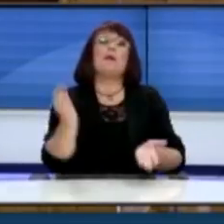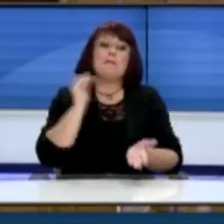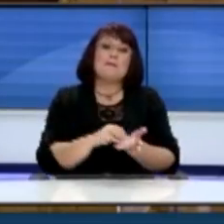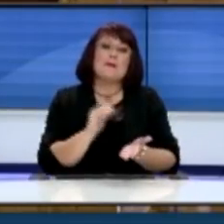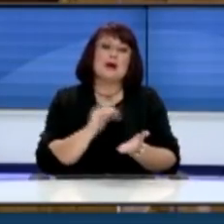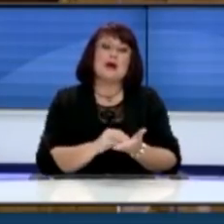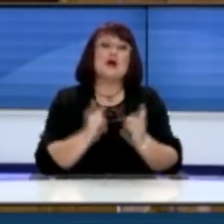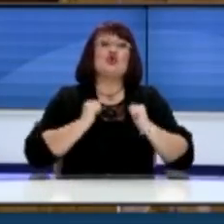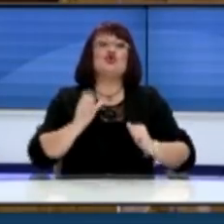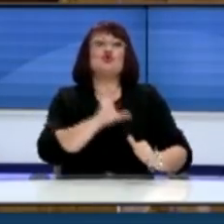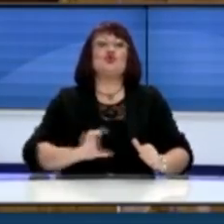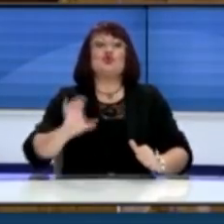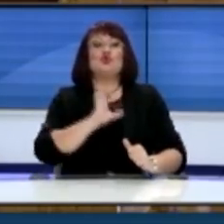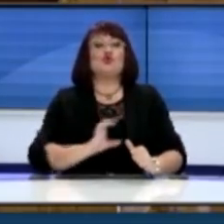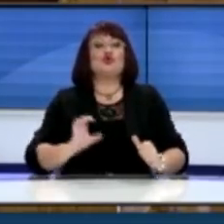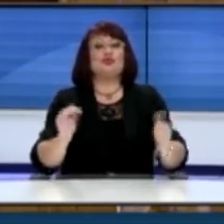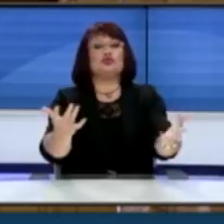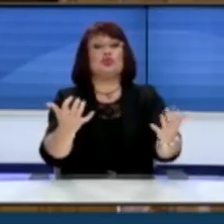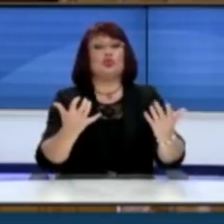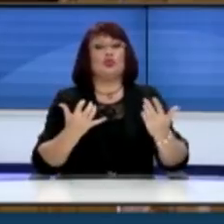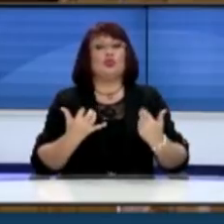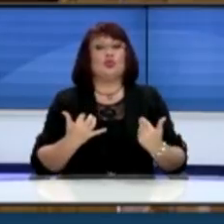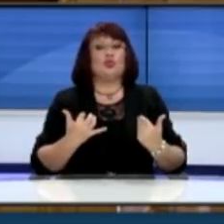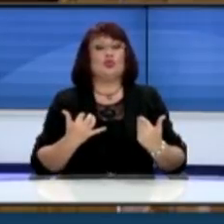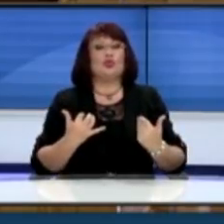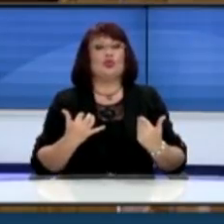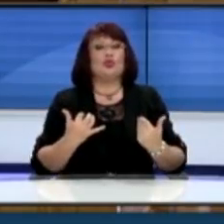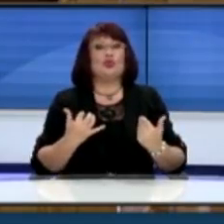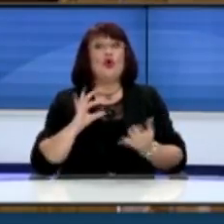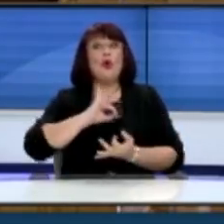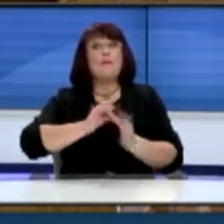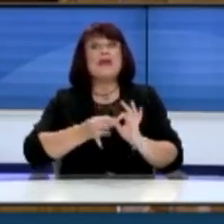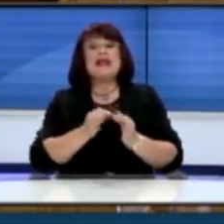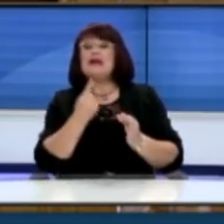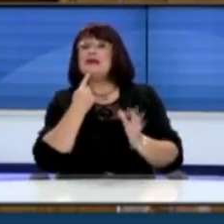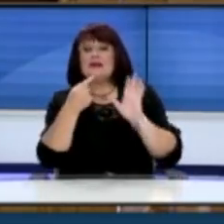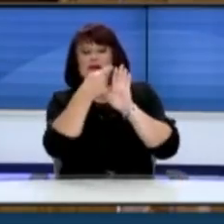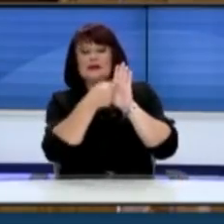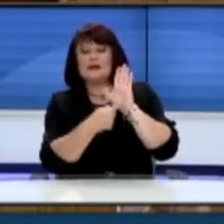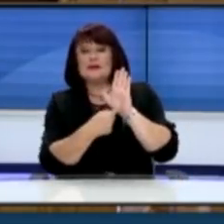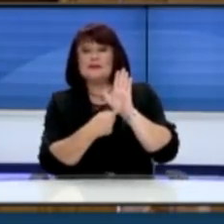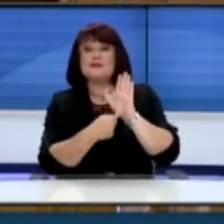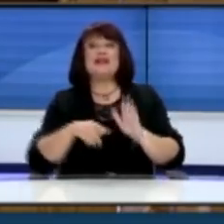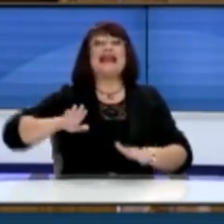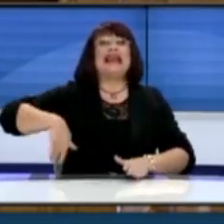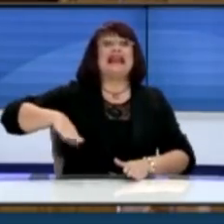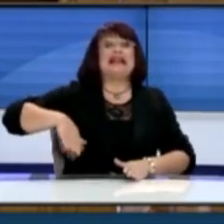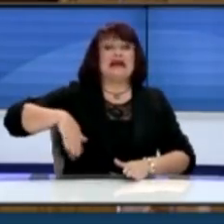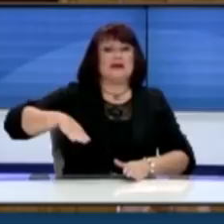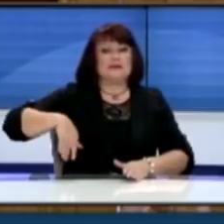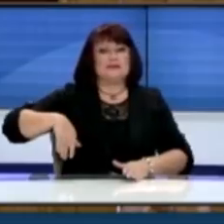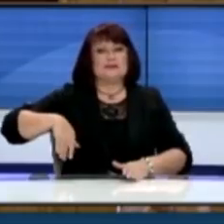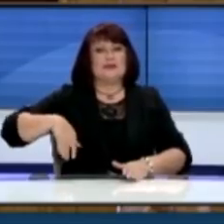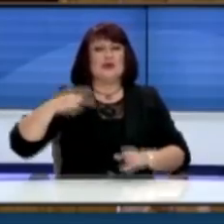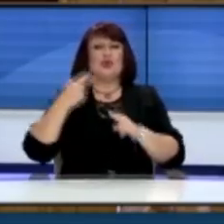ακόμη φορά ο τουρισμός άνοιξε με τα πρωτόκολλα των τουριστικών ομίλων. Χαρακτηριστικό παράδειγμα η Κρήτη, ένας από